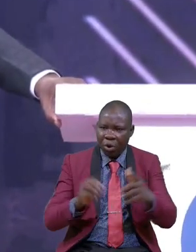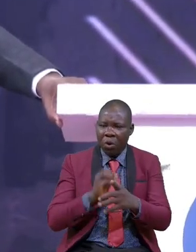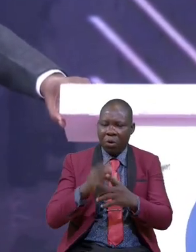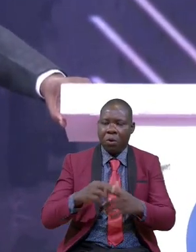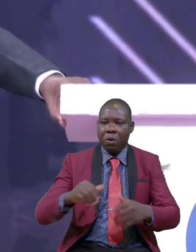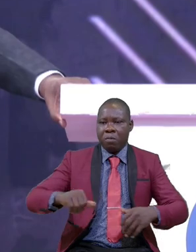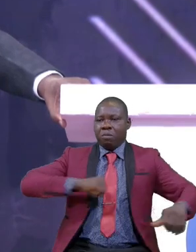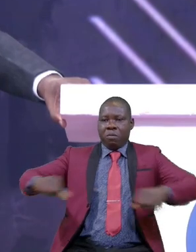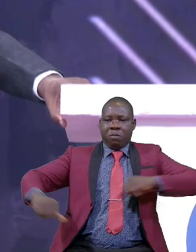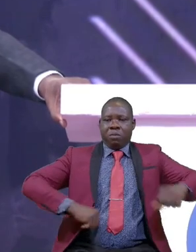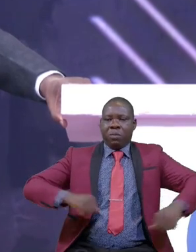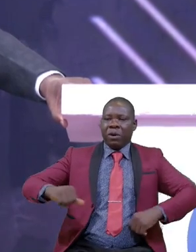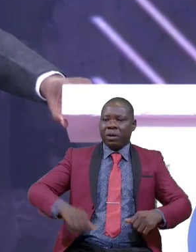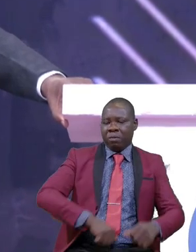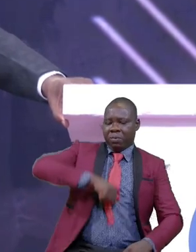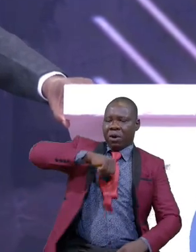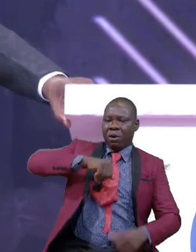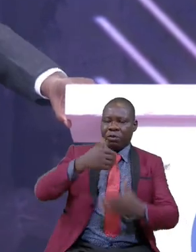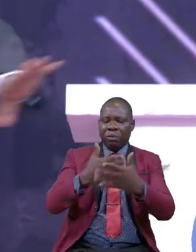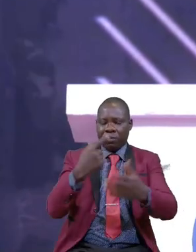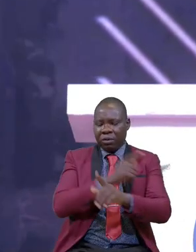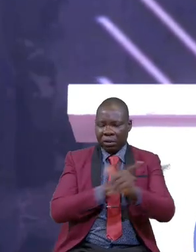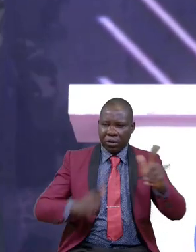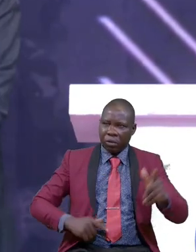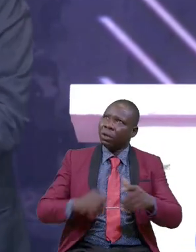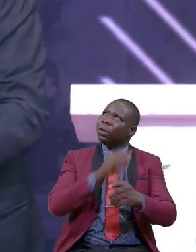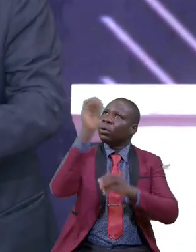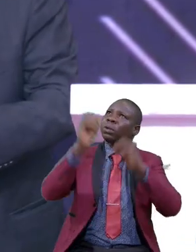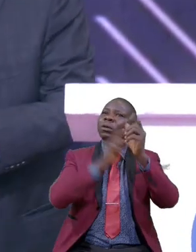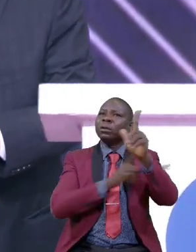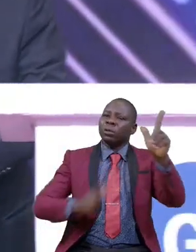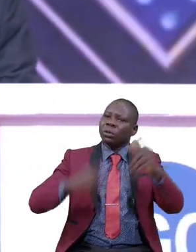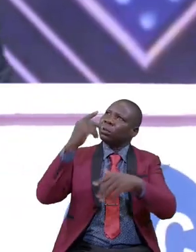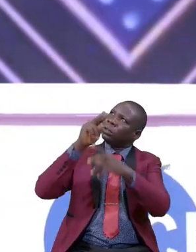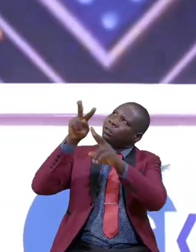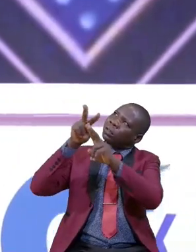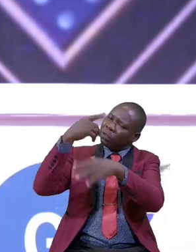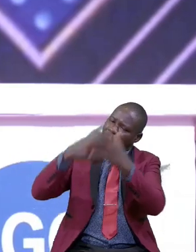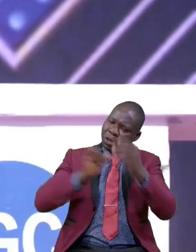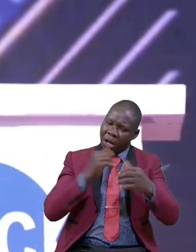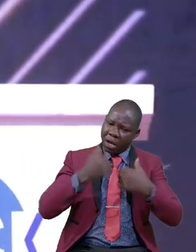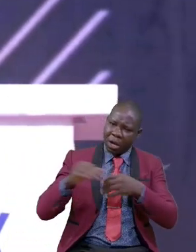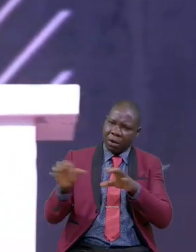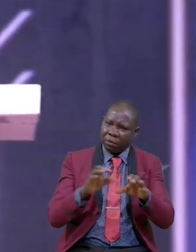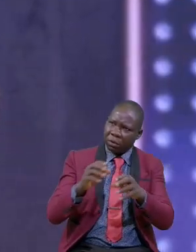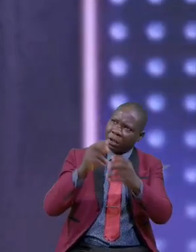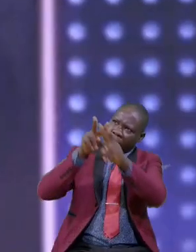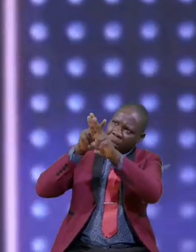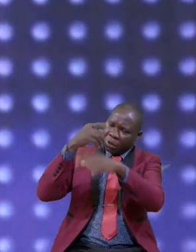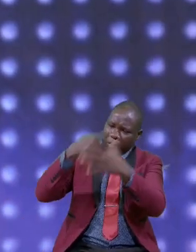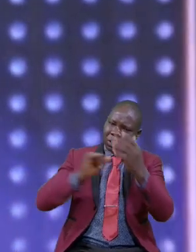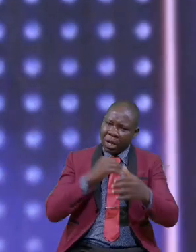ô Seigneur, regarde ce que j'ai fait, regarde ce que je peux faire, et vous, regarde ce que je peux projeter et